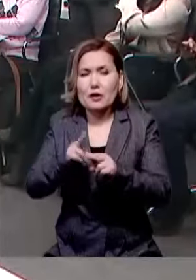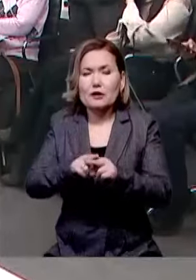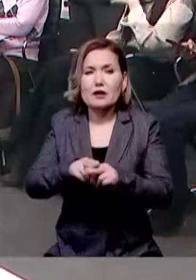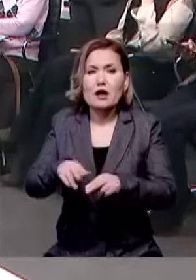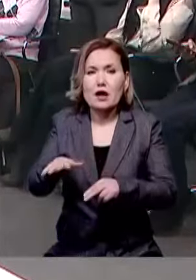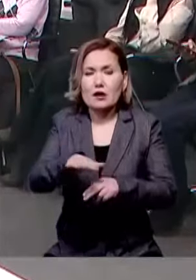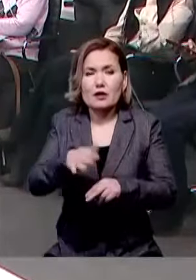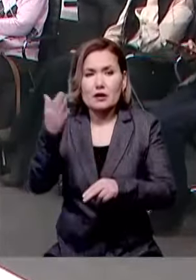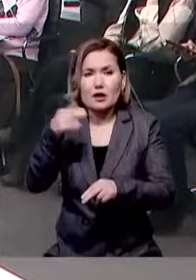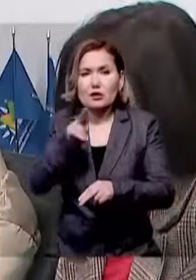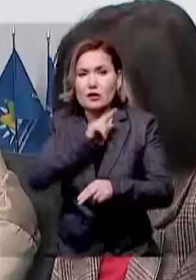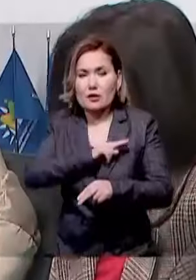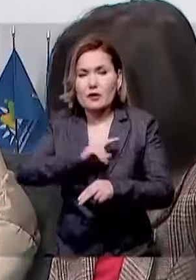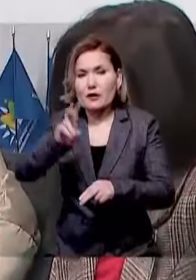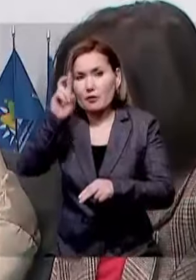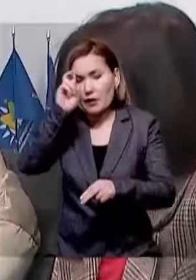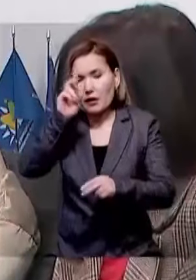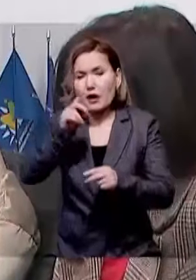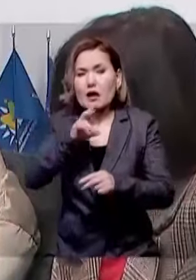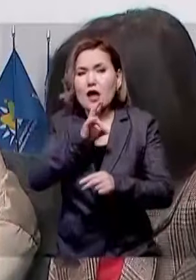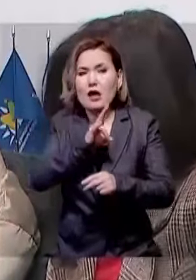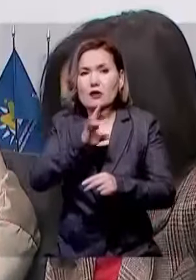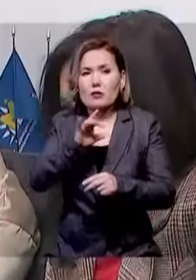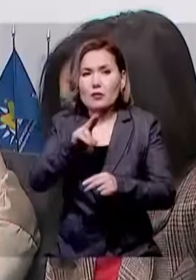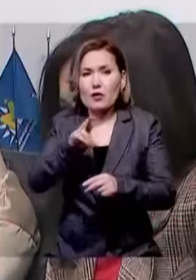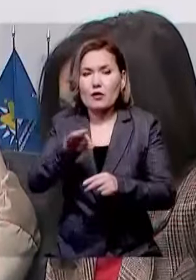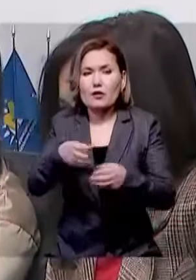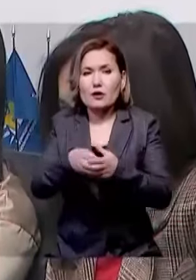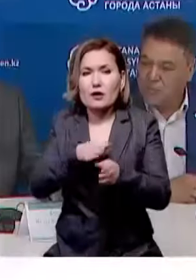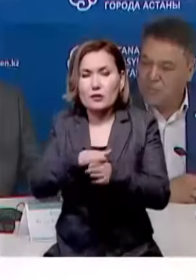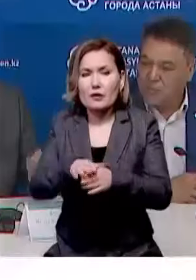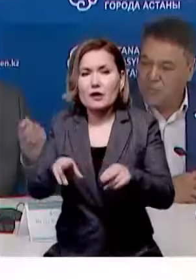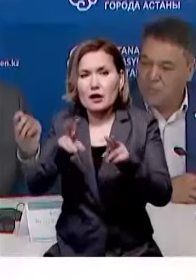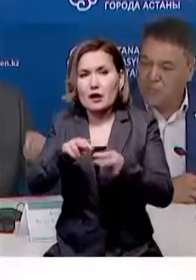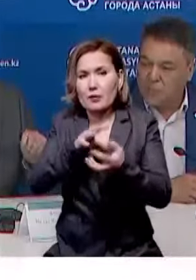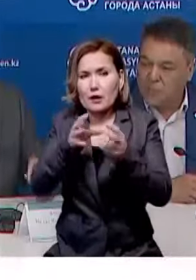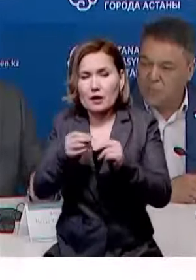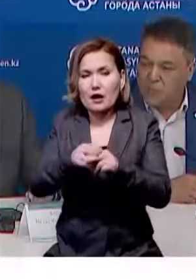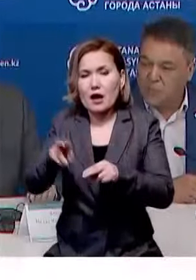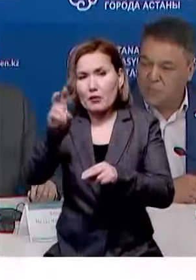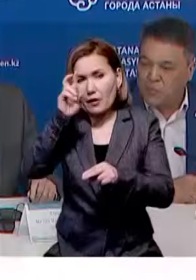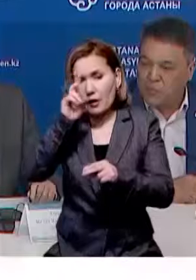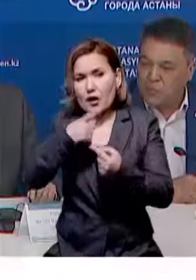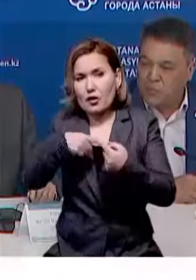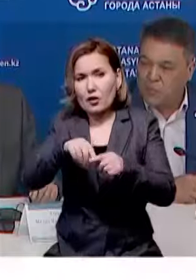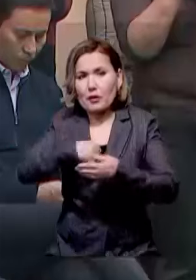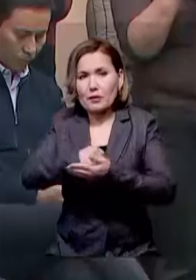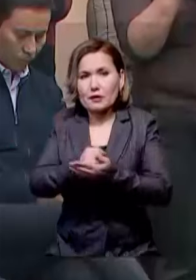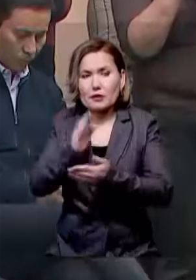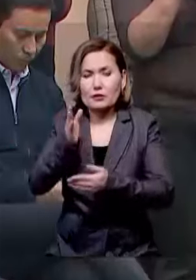Себебі осыған дейін бұл жұмыстарды мемлекеттік емес ұйымдар атқарып келген. Енді сараптау нәтижелерін мемлекеттік ұйым